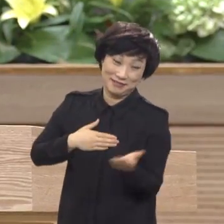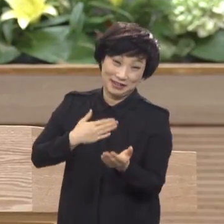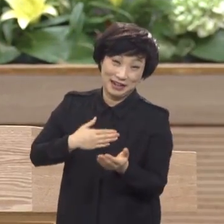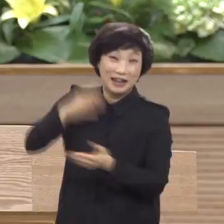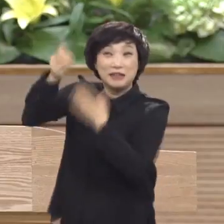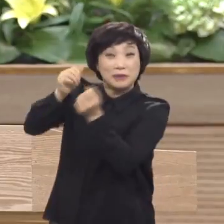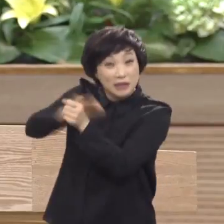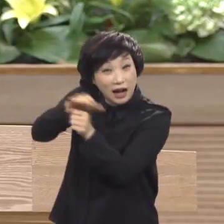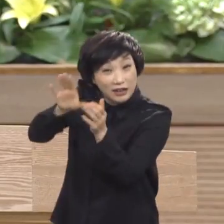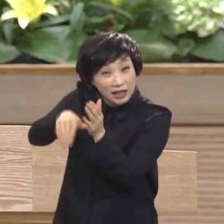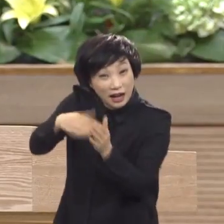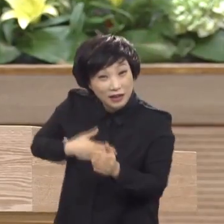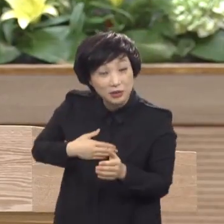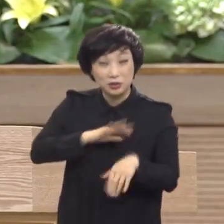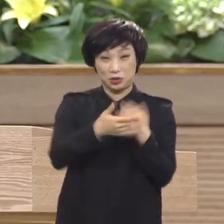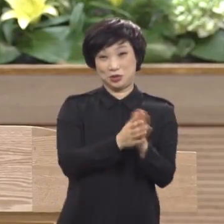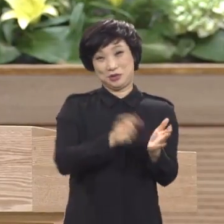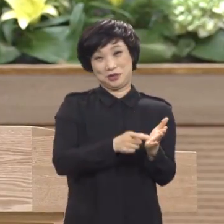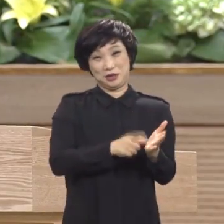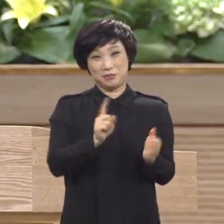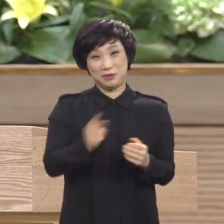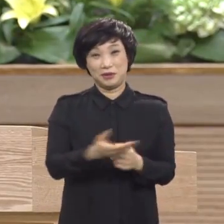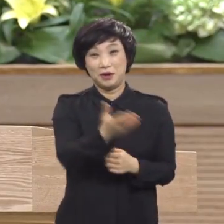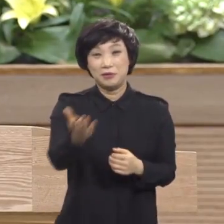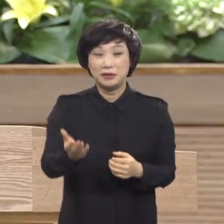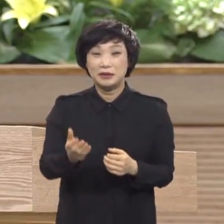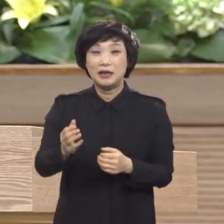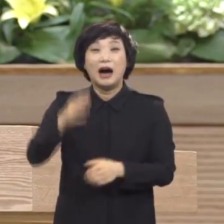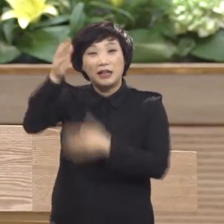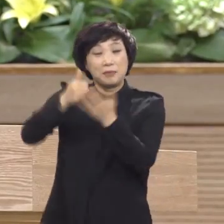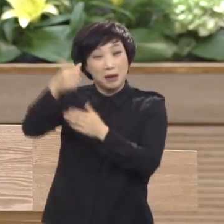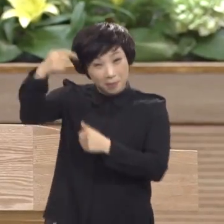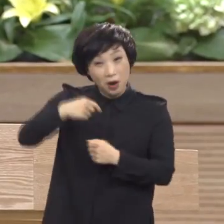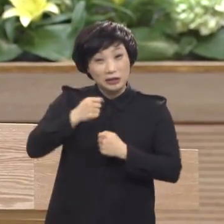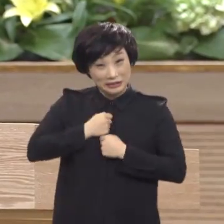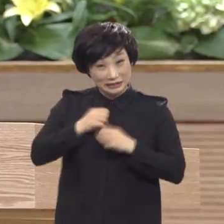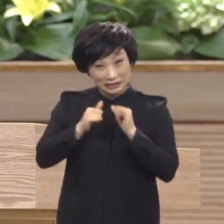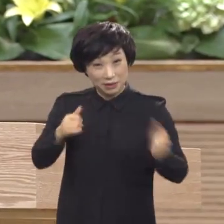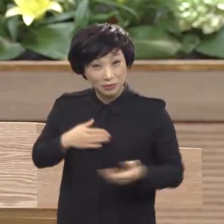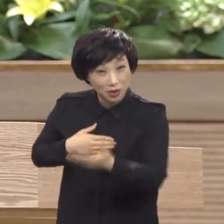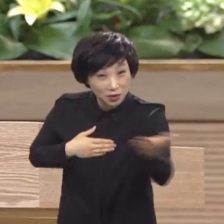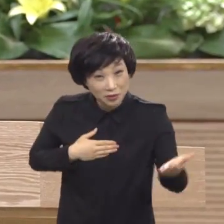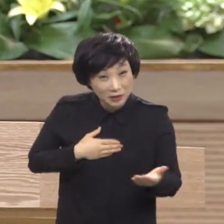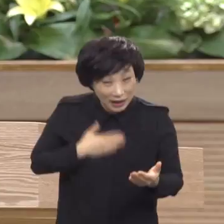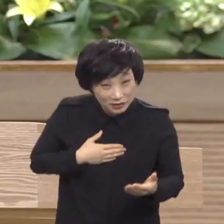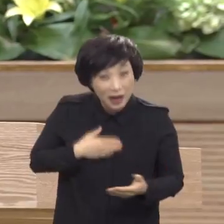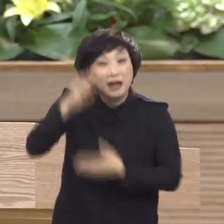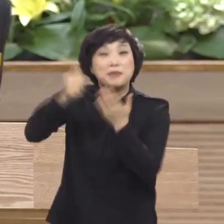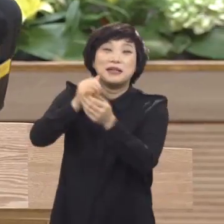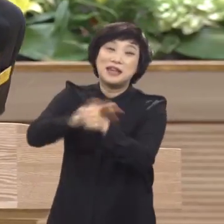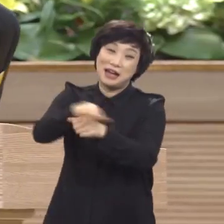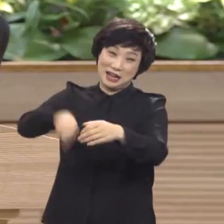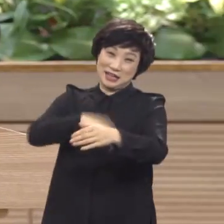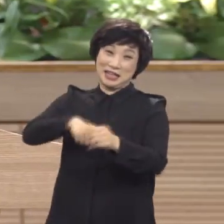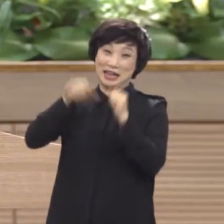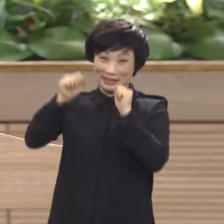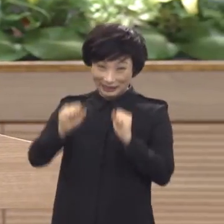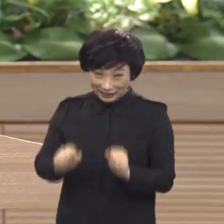사랑할 때. 그래서 성경에 뭐라고 했어요? 내 계명을 지키는 자는 내 사랑 안에